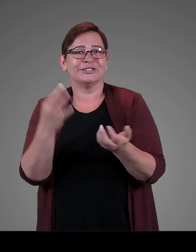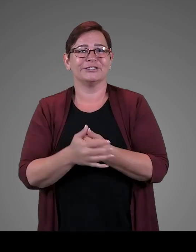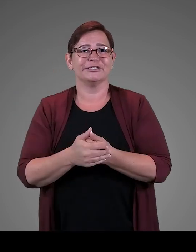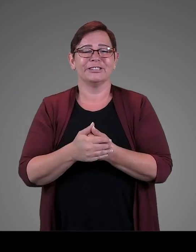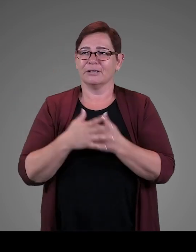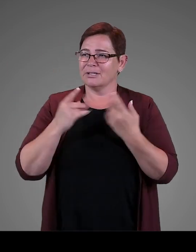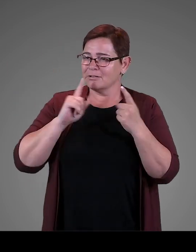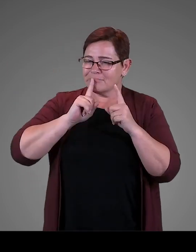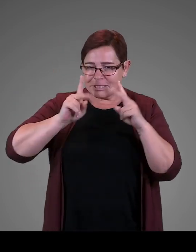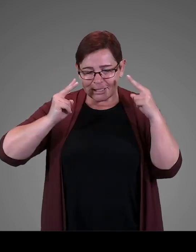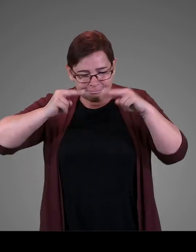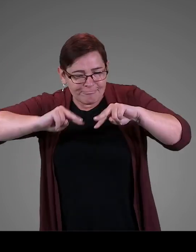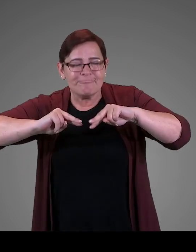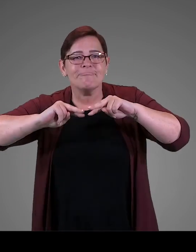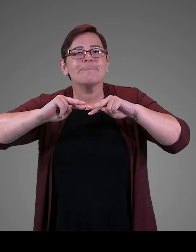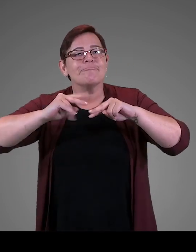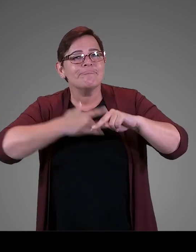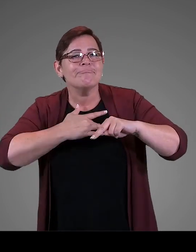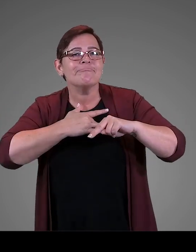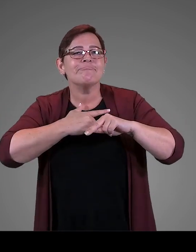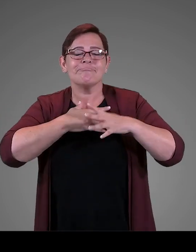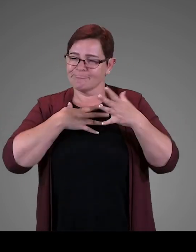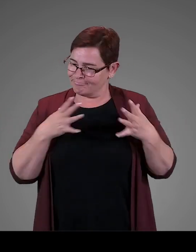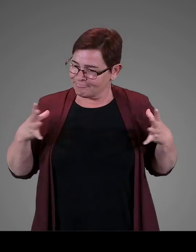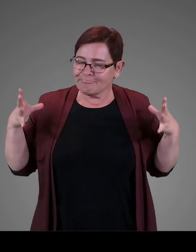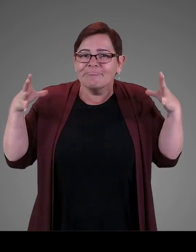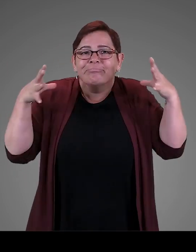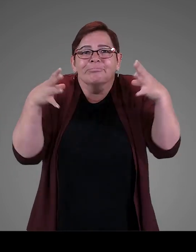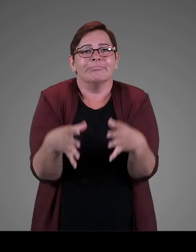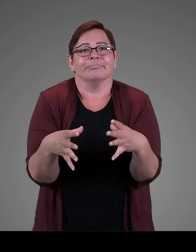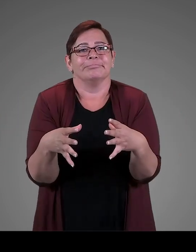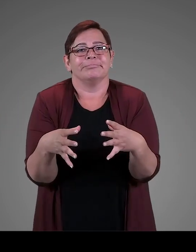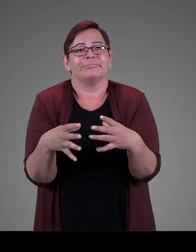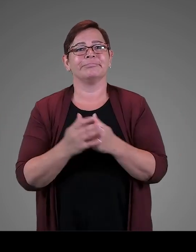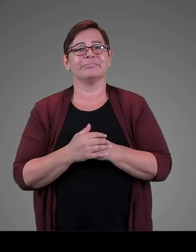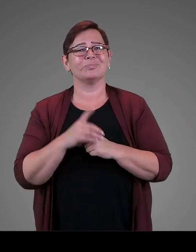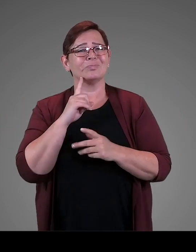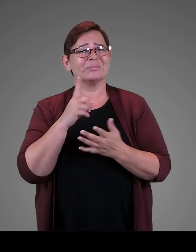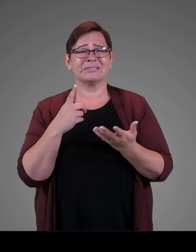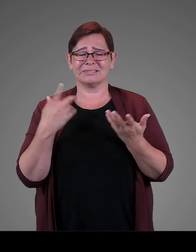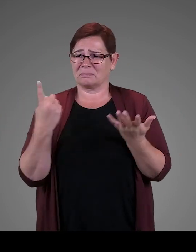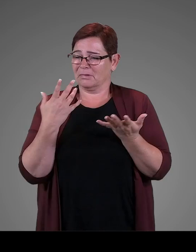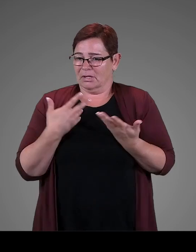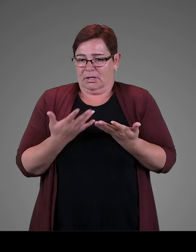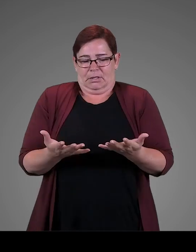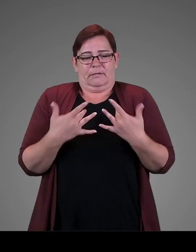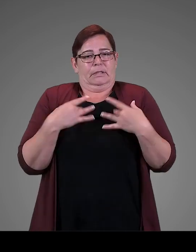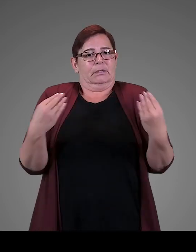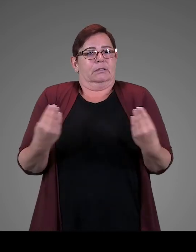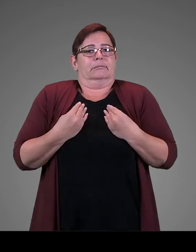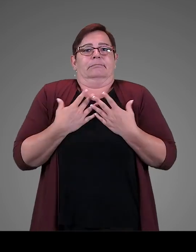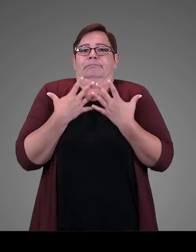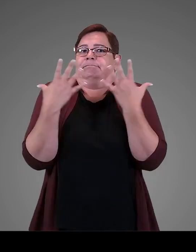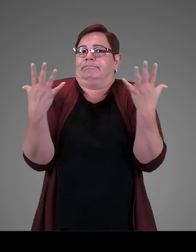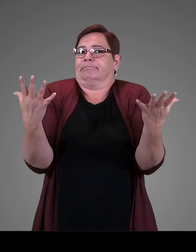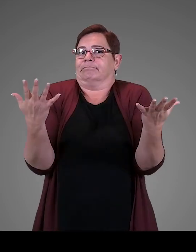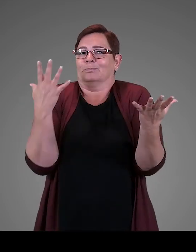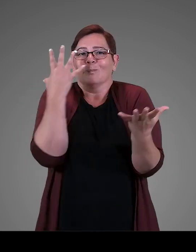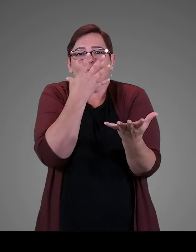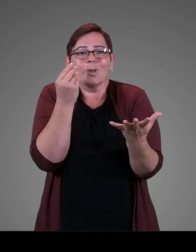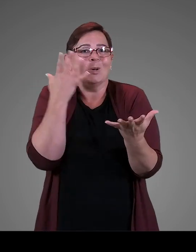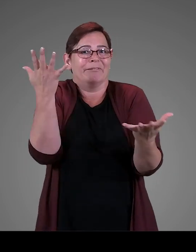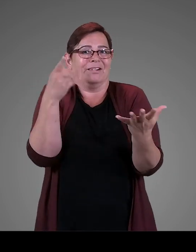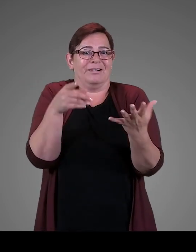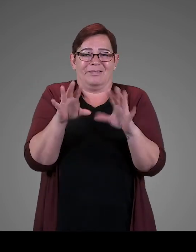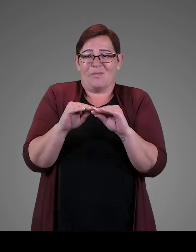français, à parler de leur travail en français, puis trouvent vraiment du sens à se rassembler. Donc, en tout cas, ça, c'est quelque chose aussi que je trouve nourrissant puis beau